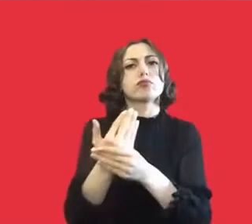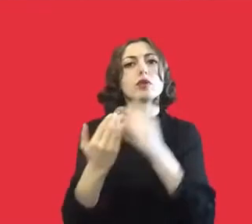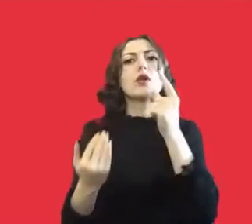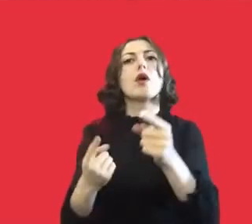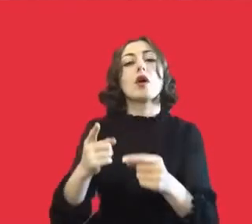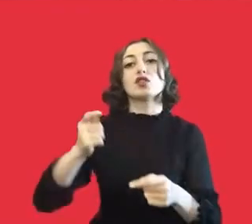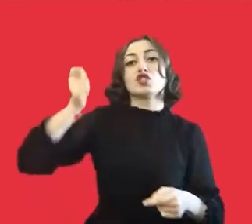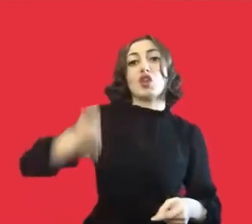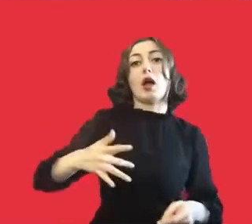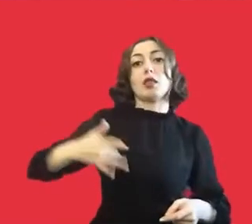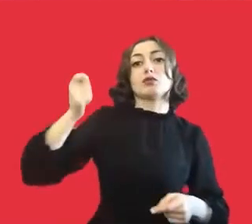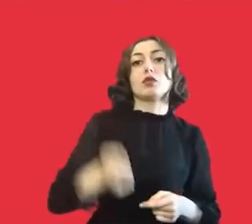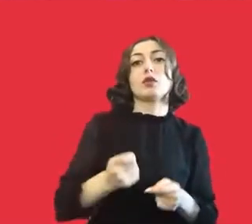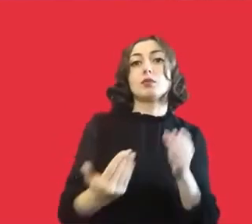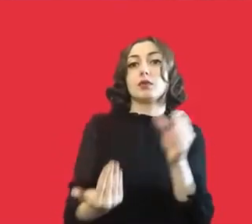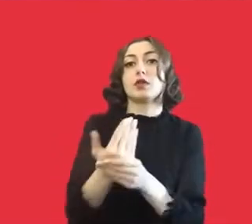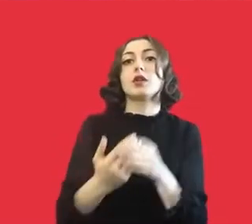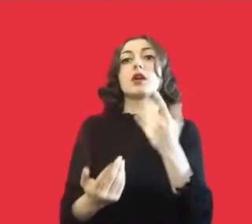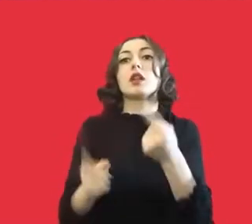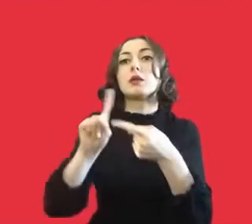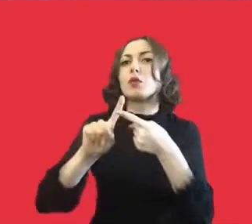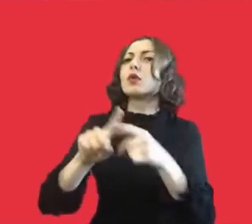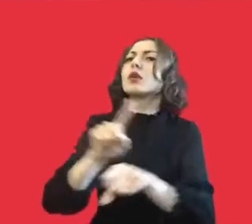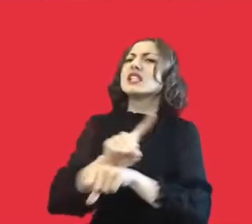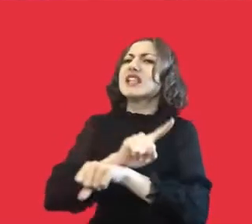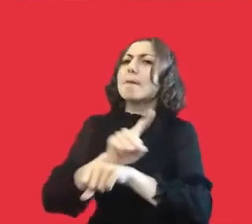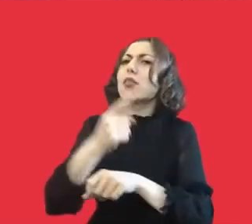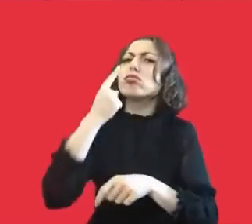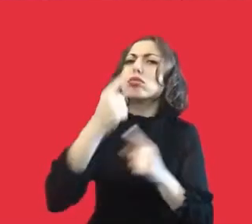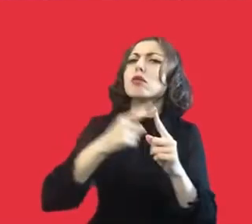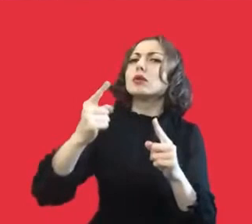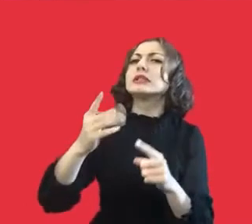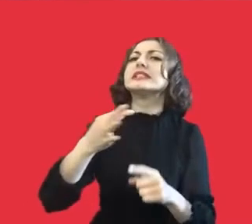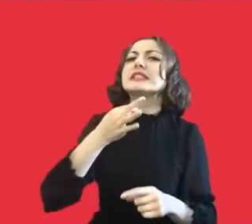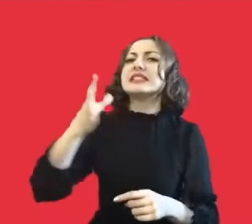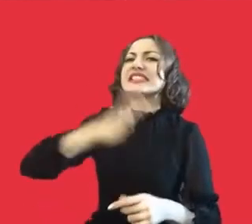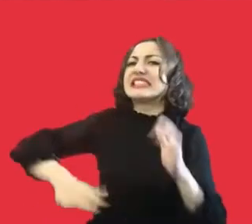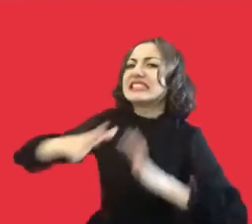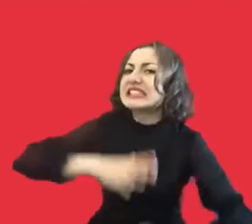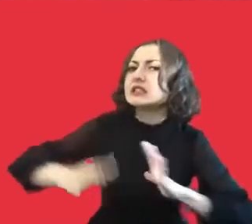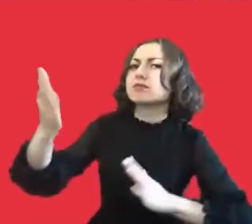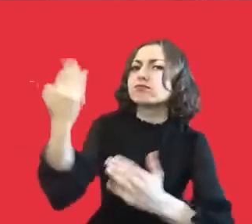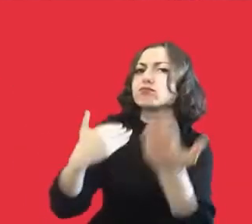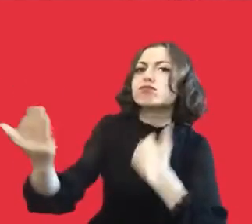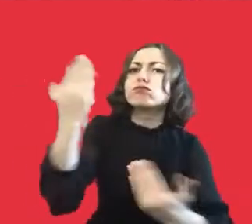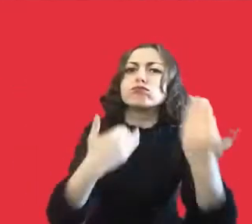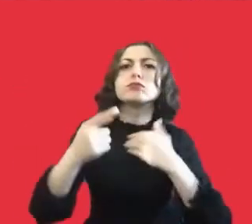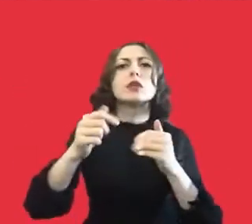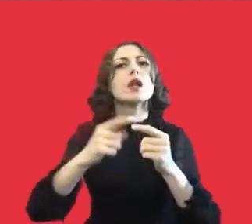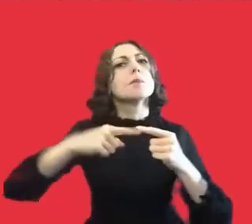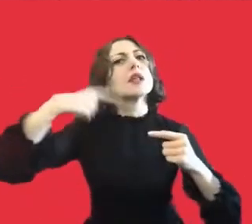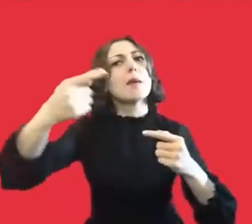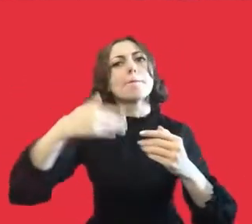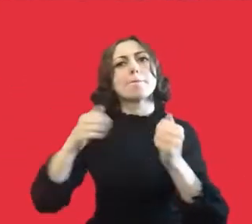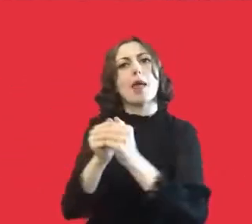online ve zaman zaman oradaki talebeleri, uzmanlık talebelerini Türkiye'ye davet ederek, zaman zaman buradan oraya gidip birlikte